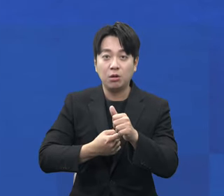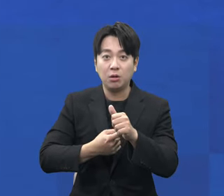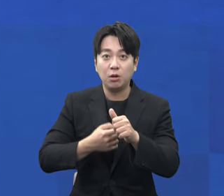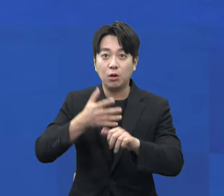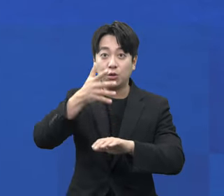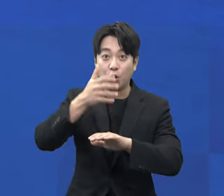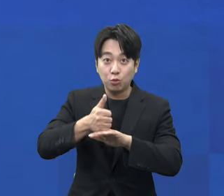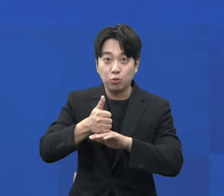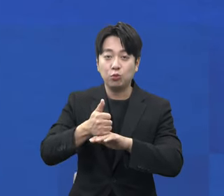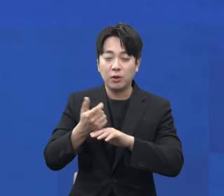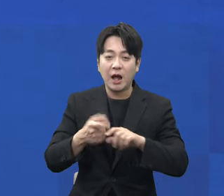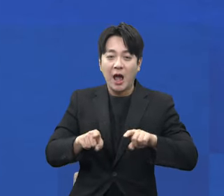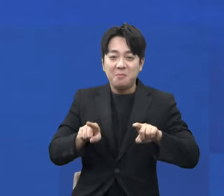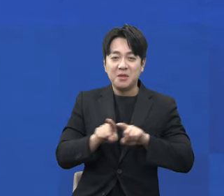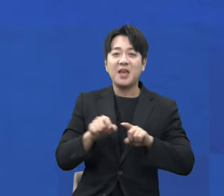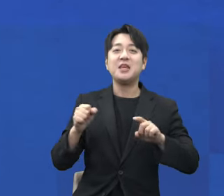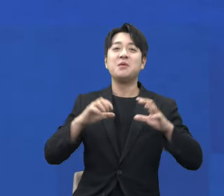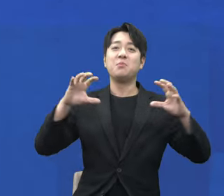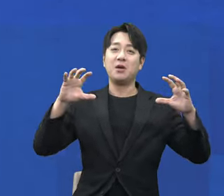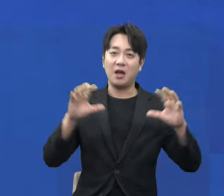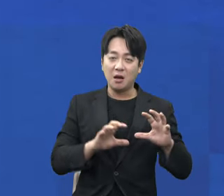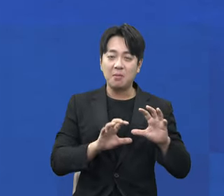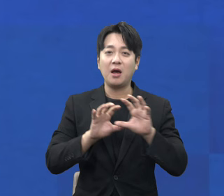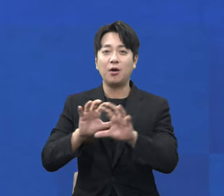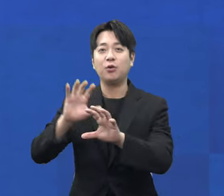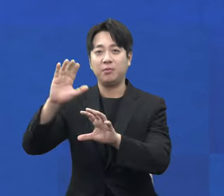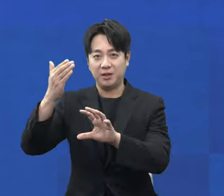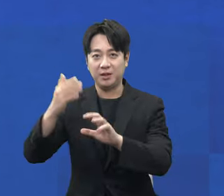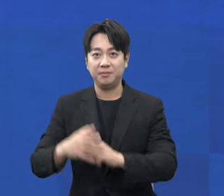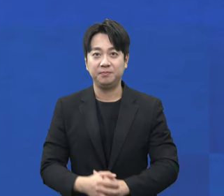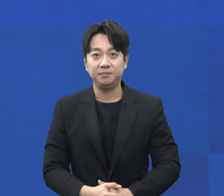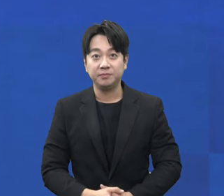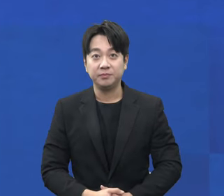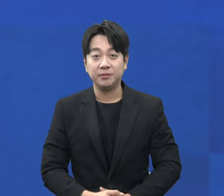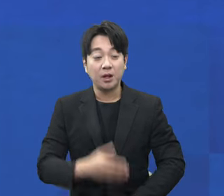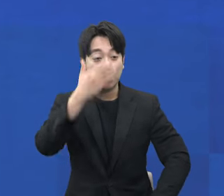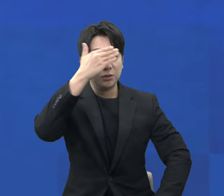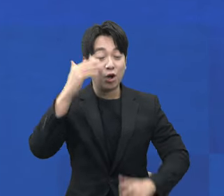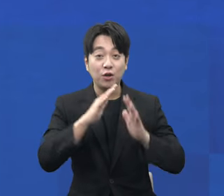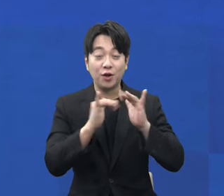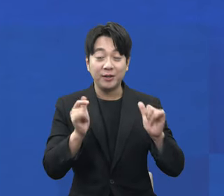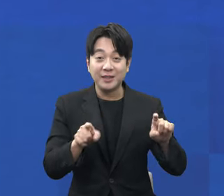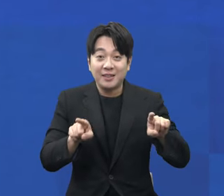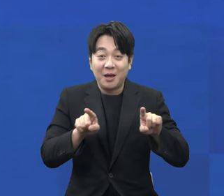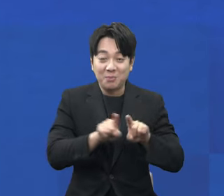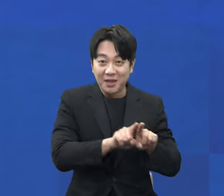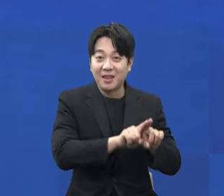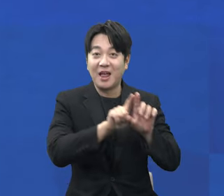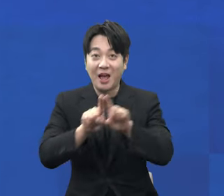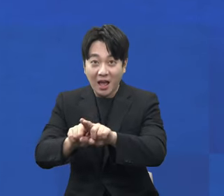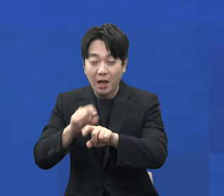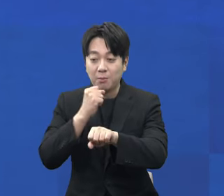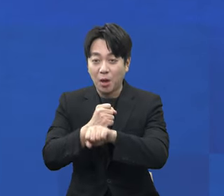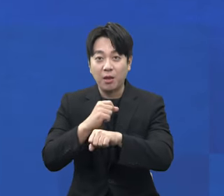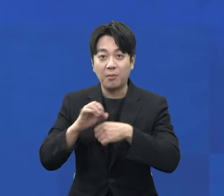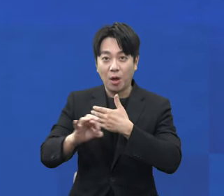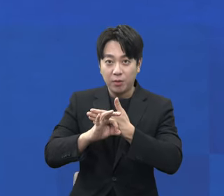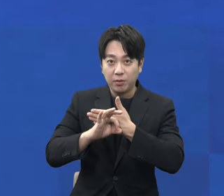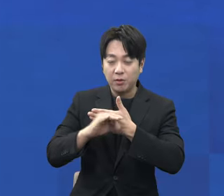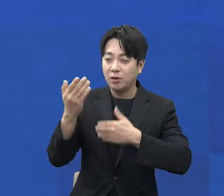옆에 와 계실 겁니다. 후배들이 나가 싸우는데 그걸 그대로 지켜만 보고 있을 선배들이